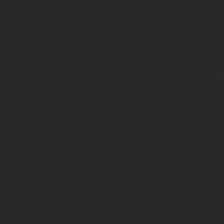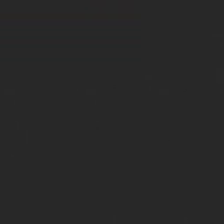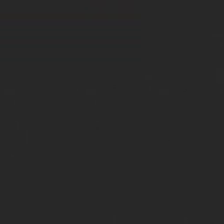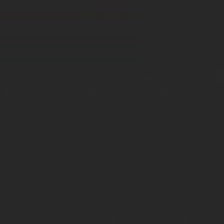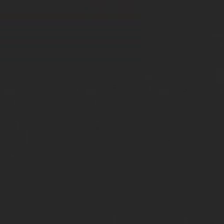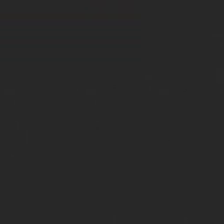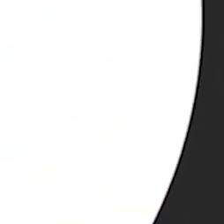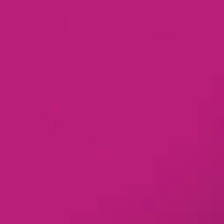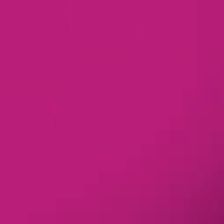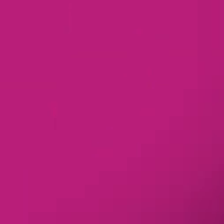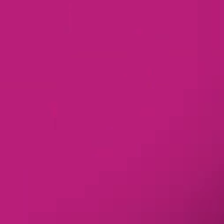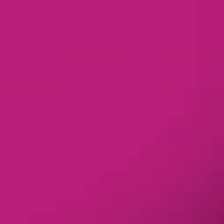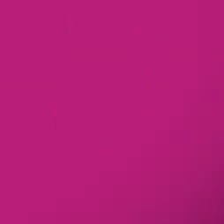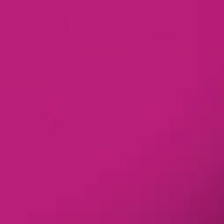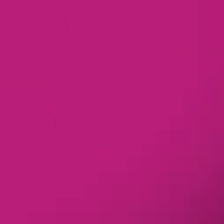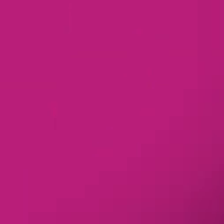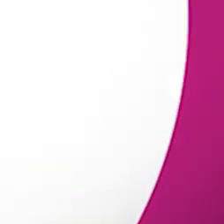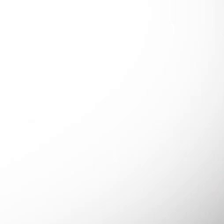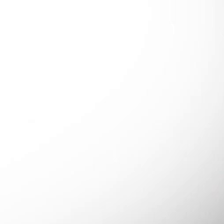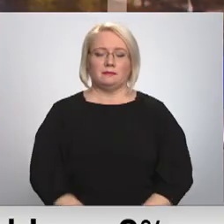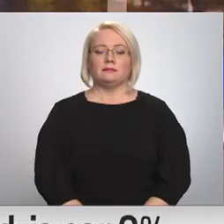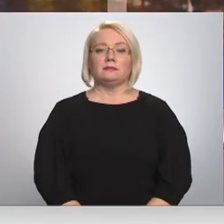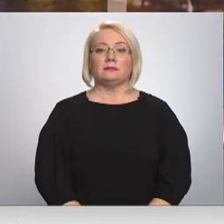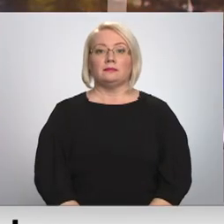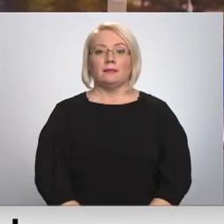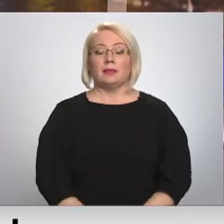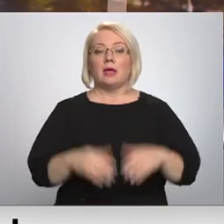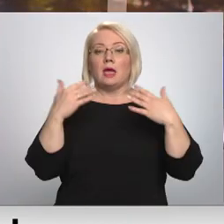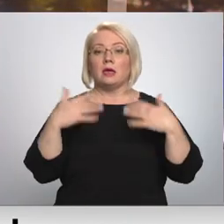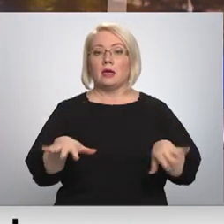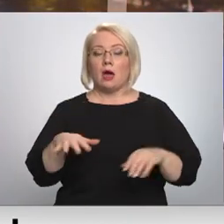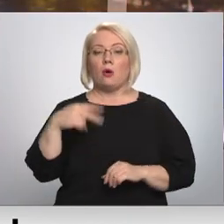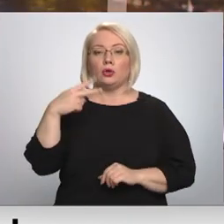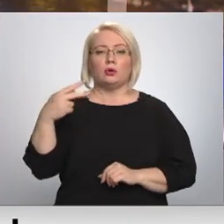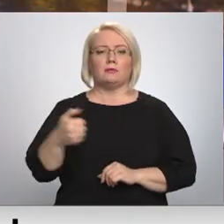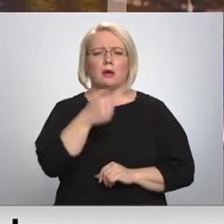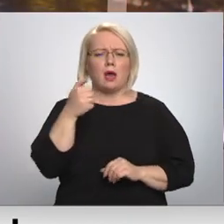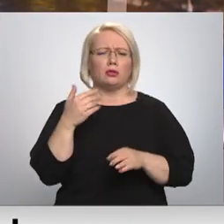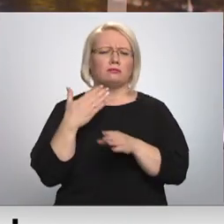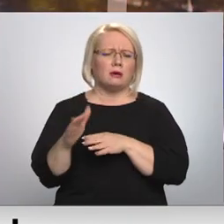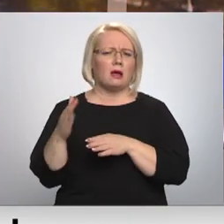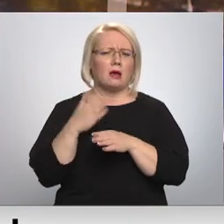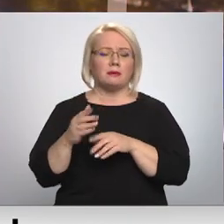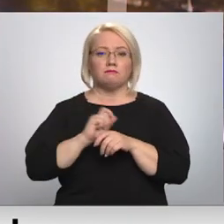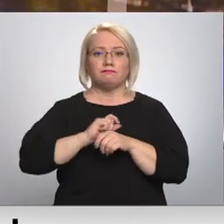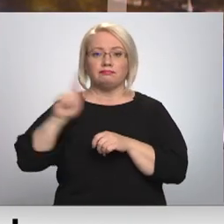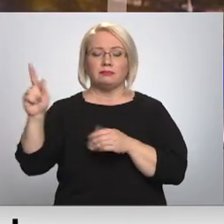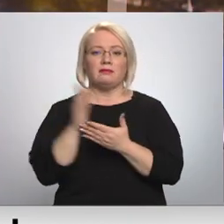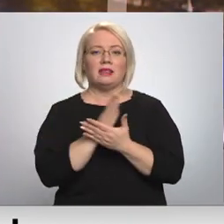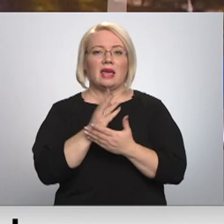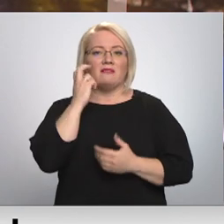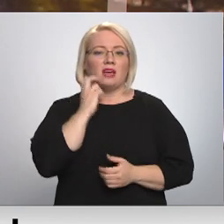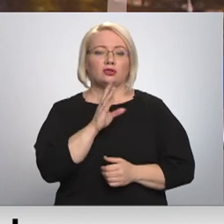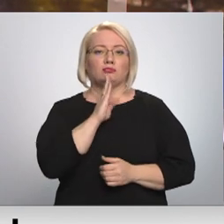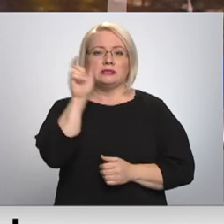Re, viss ēters ir te! Jau 20 gadus pakāpeniski palielinās vidējais vecums sievietēm,